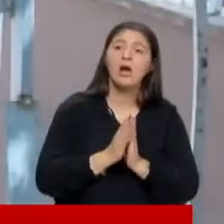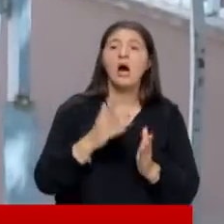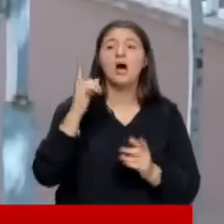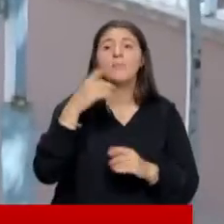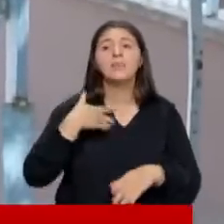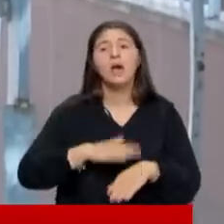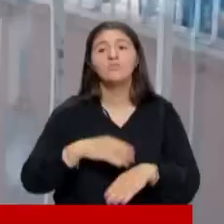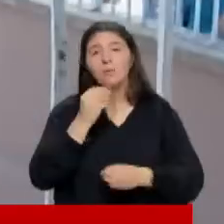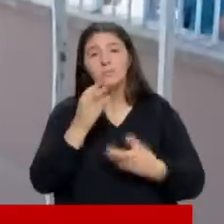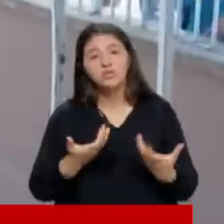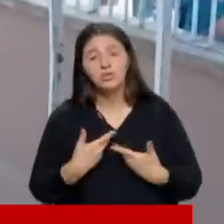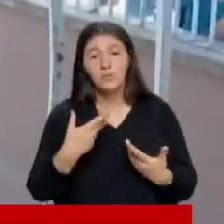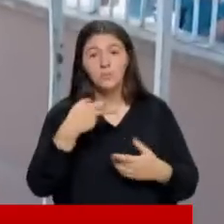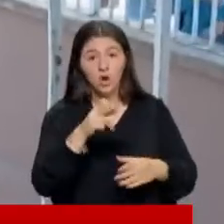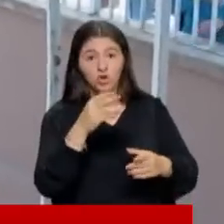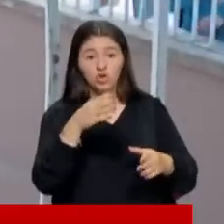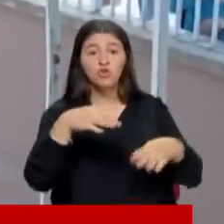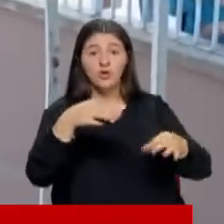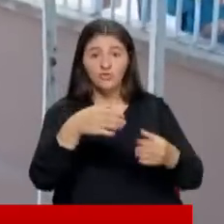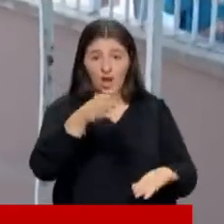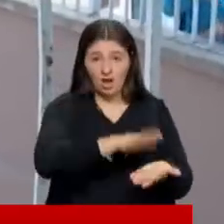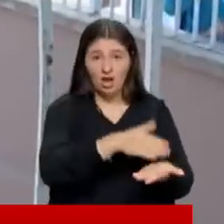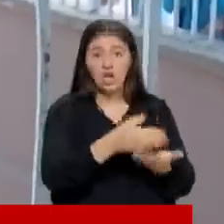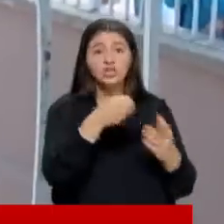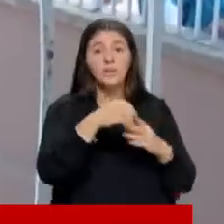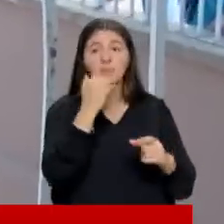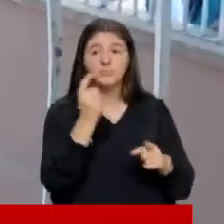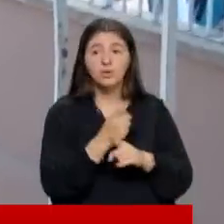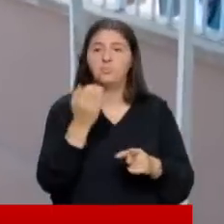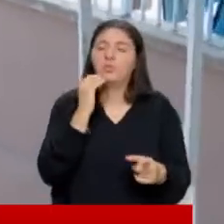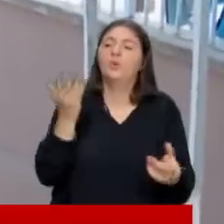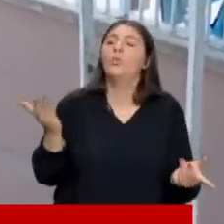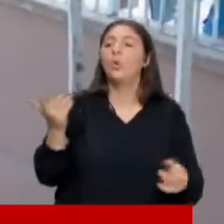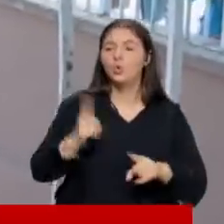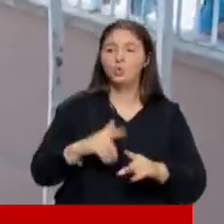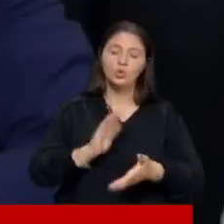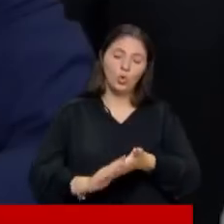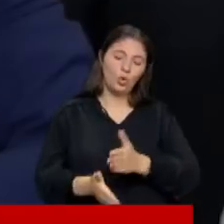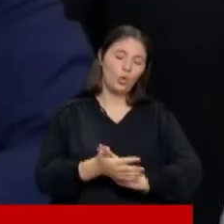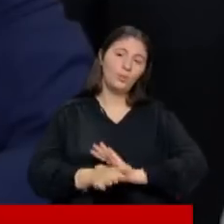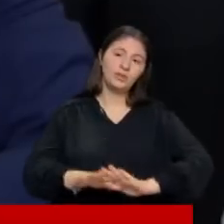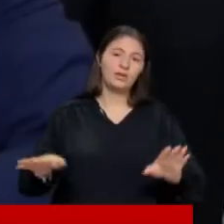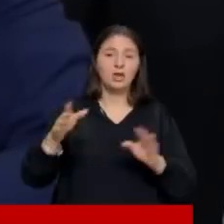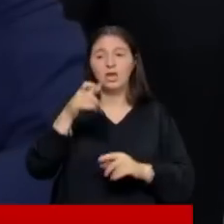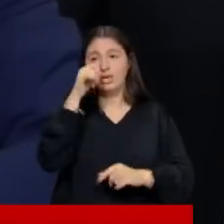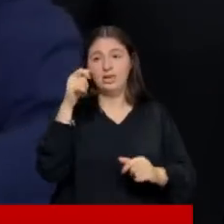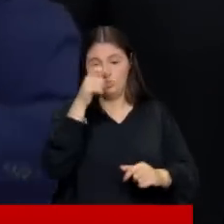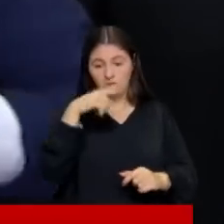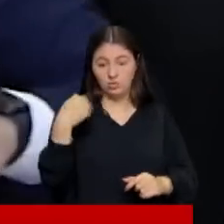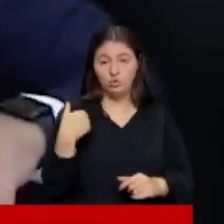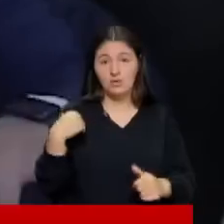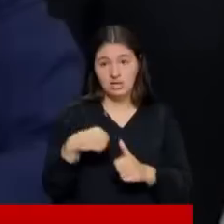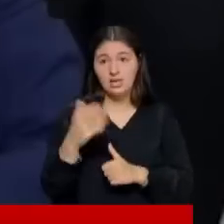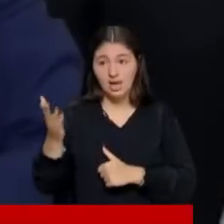yağladım ne yapacağım ne pişireyim boş yufka koydum dediniz içinde peynir Hayır peynir öyle lüks yok artık yine TÜİK yani Türkiye